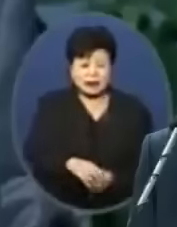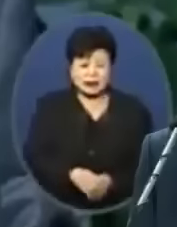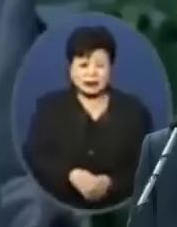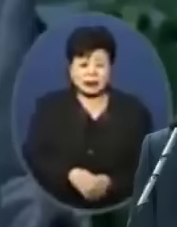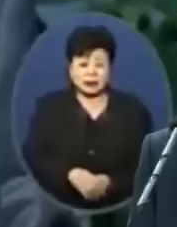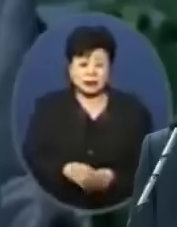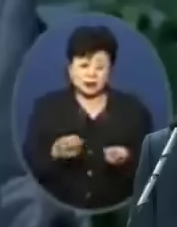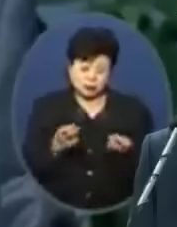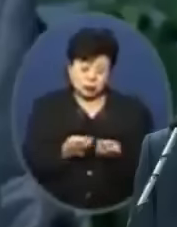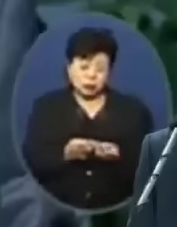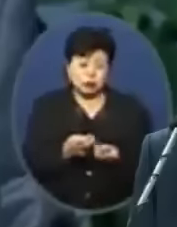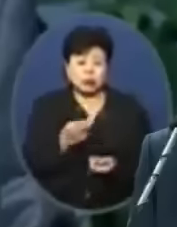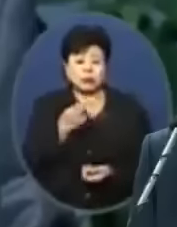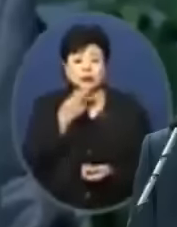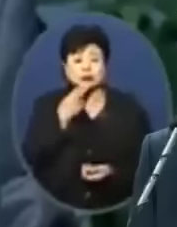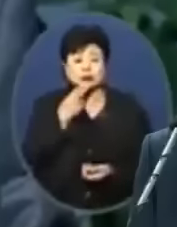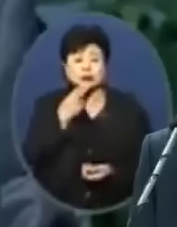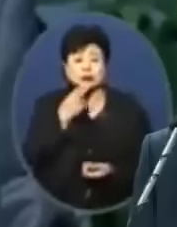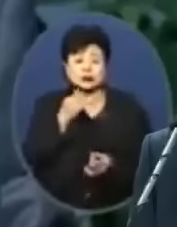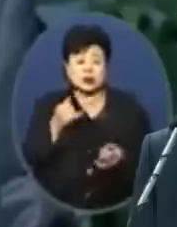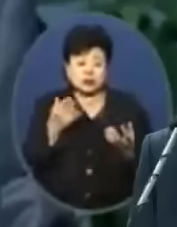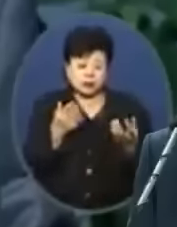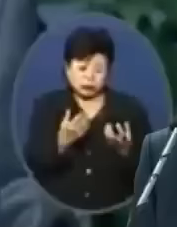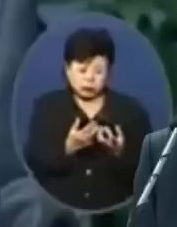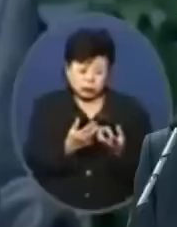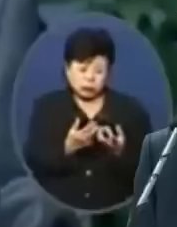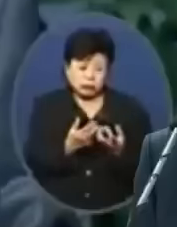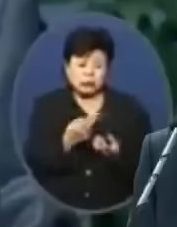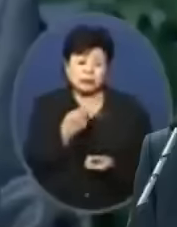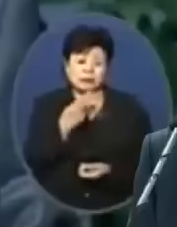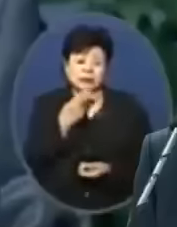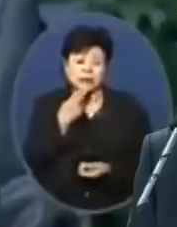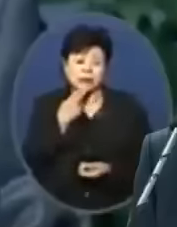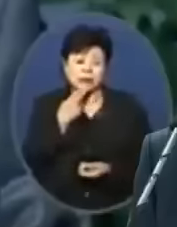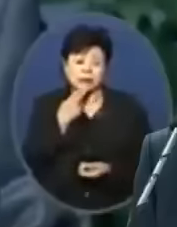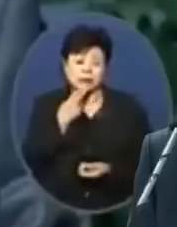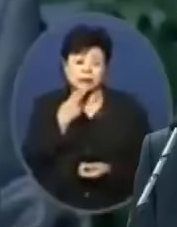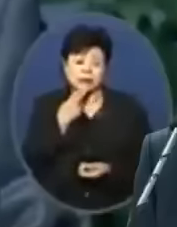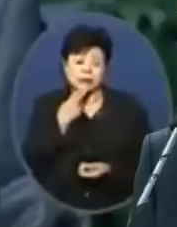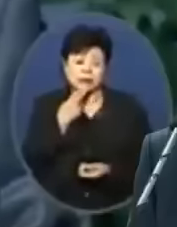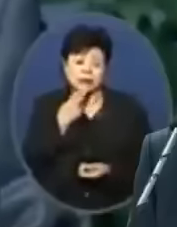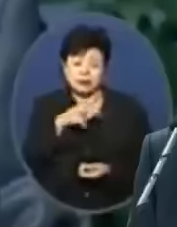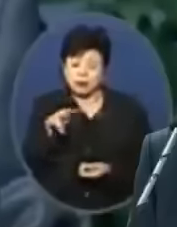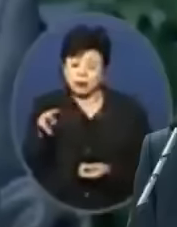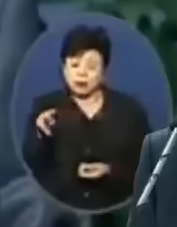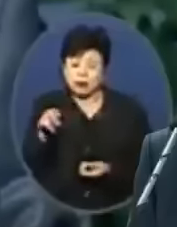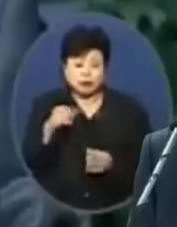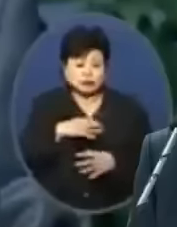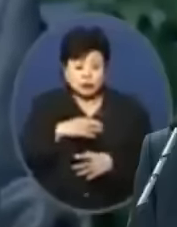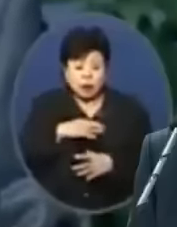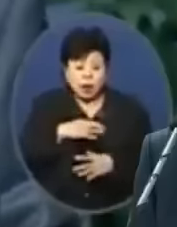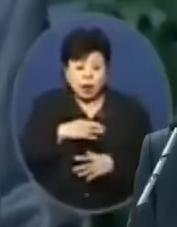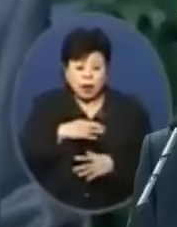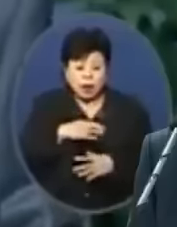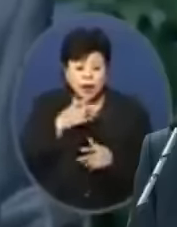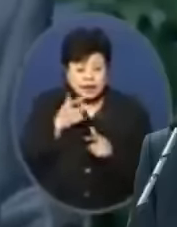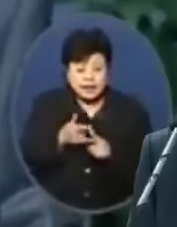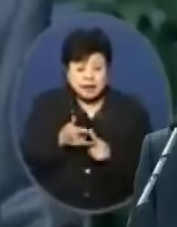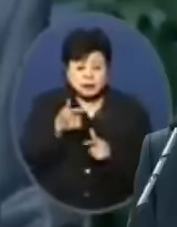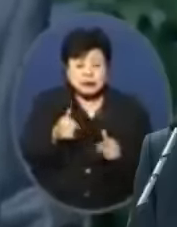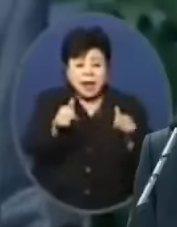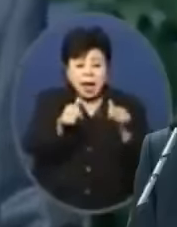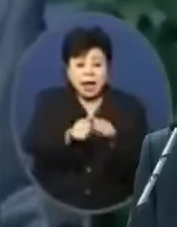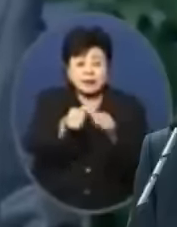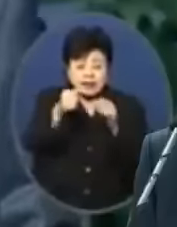어찌할 수 없습니다. 군중들도 어찌할 수 없습니다. 그러나 그것만 바라보면 두려워할 수밖에 없는 것입니다. 예수님이